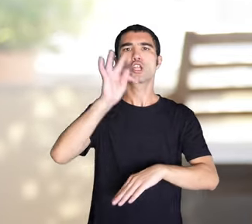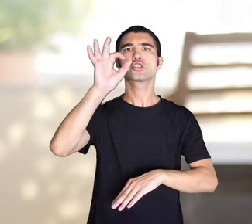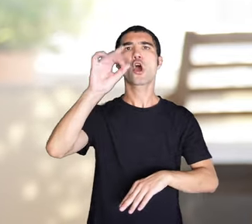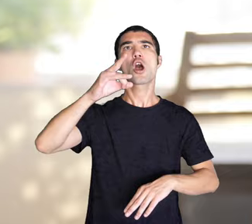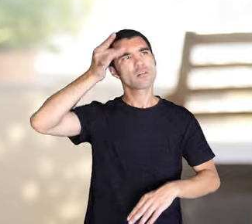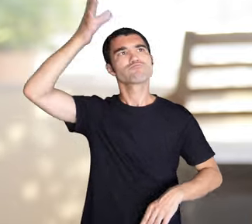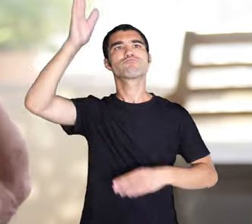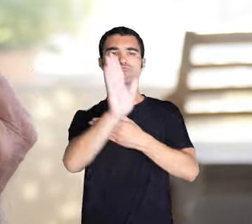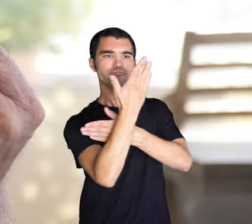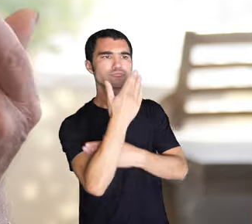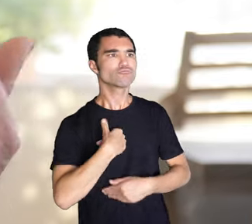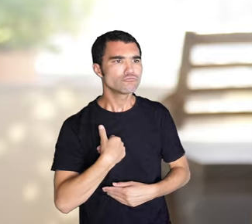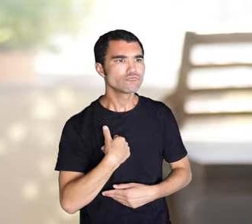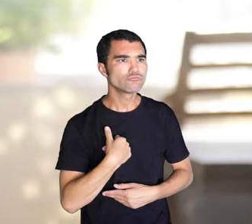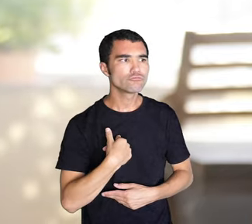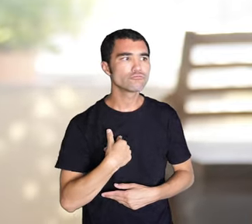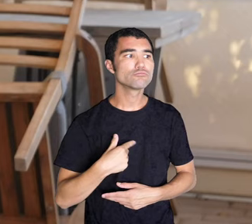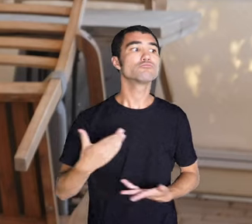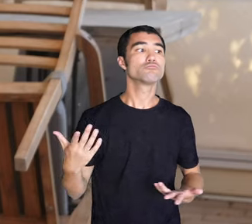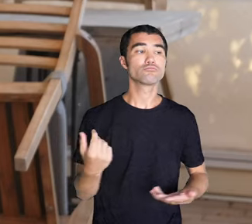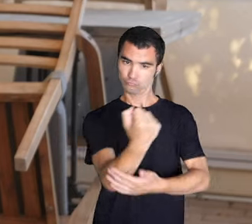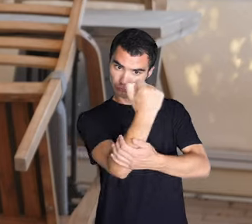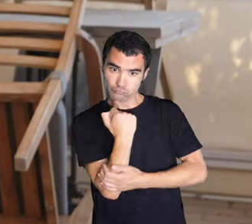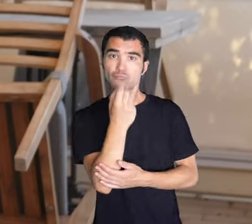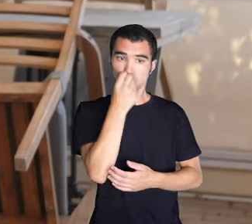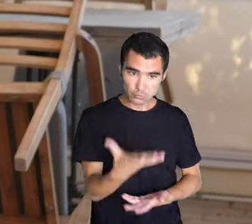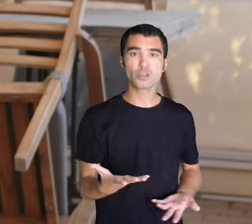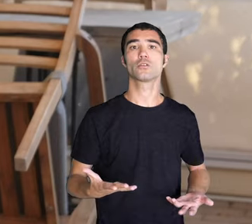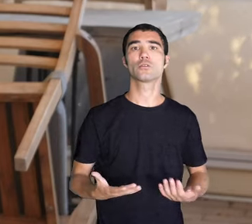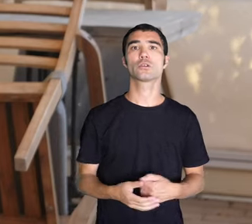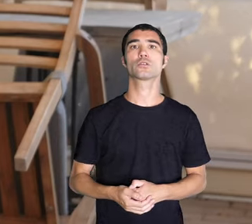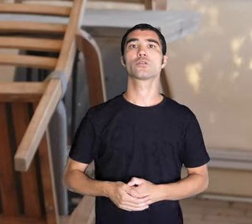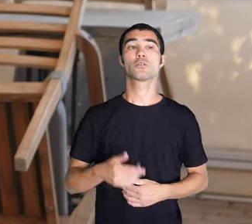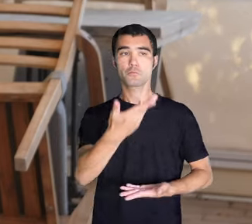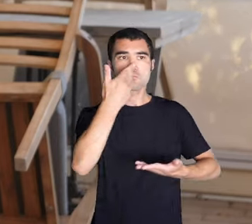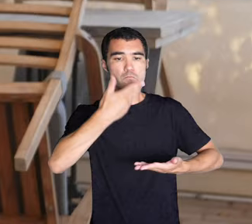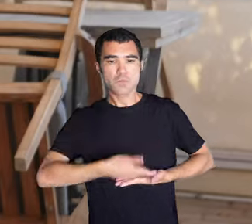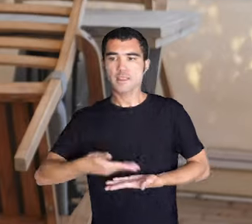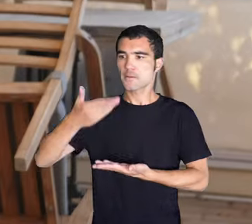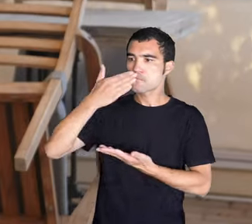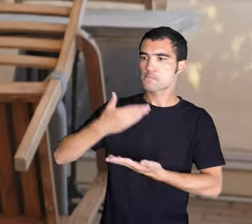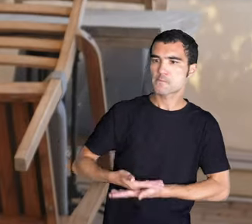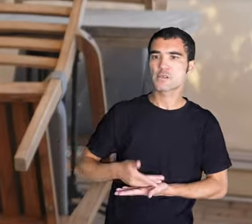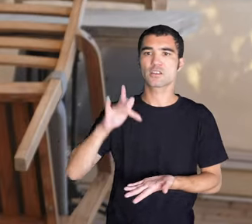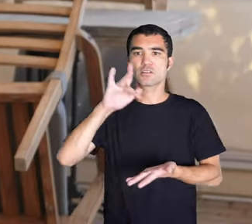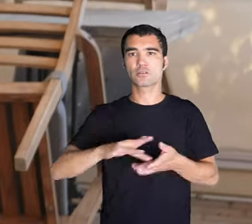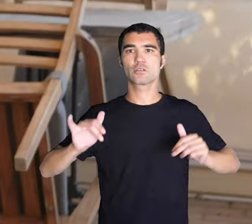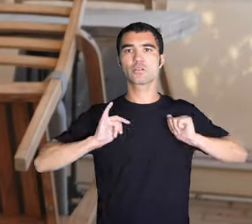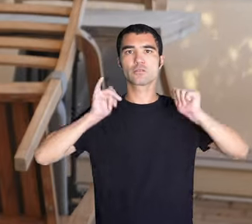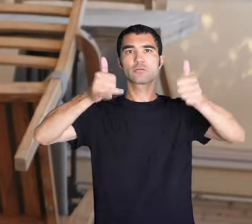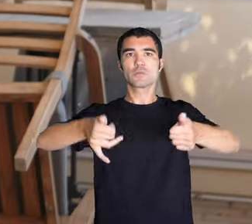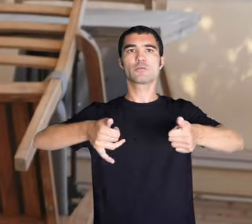això. I jo dic, segons el pressupost. I me demanaren, i van començar a dur